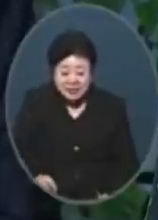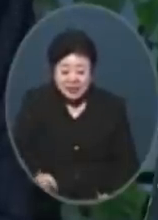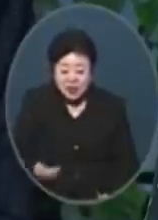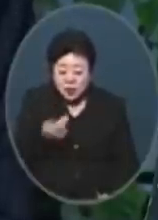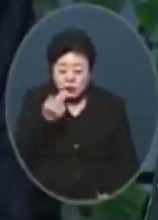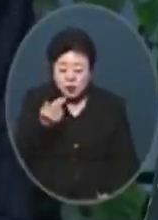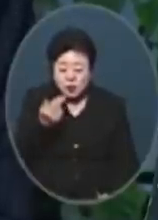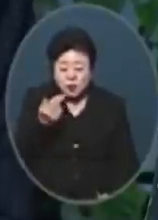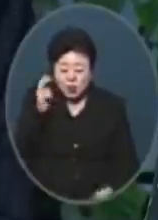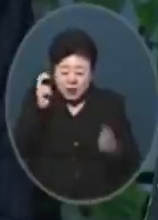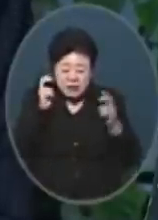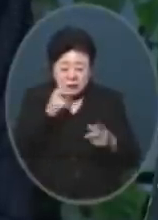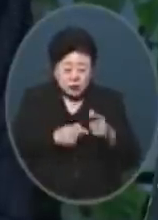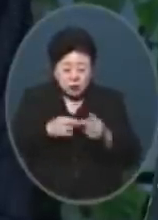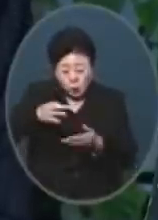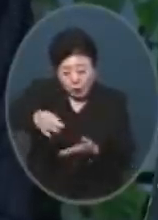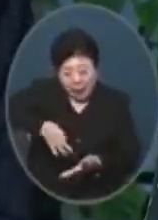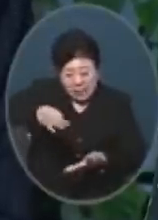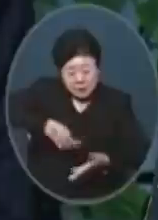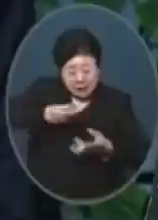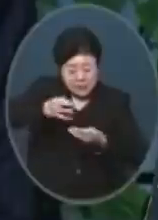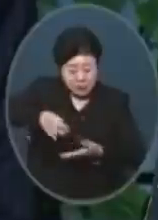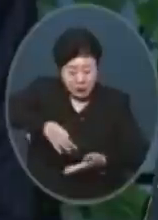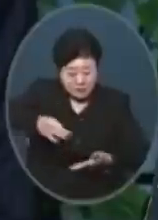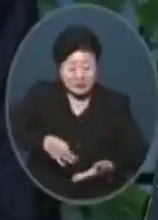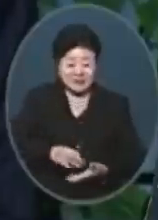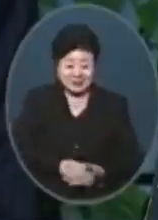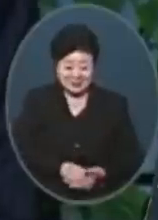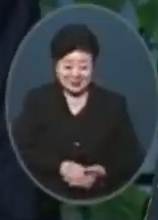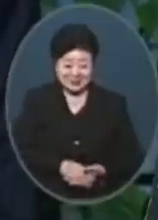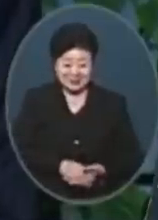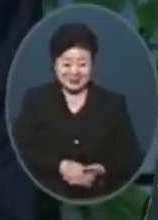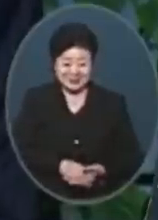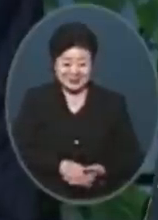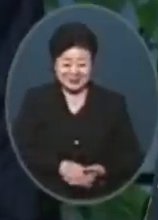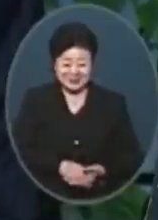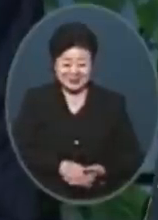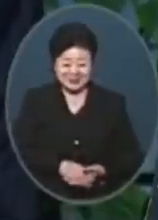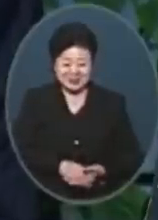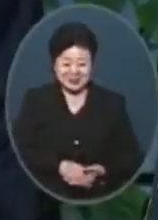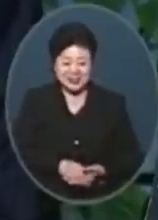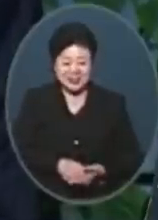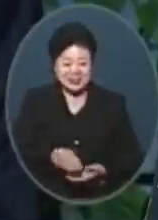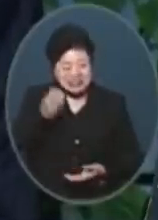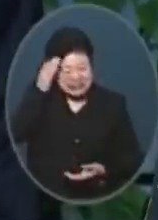보험회사보다도 더 돈을 잘 벌었습니다. 잉크가 쏟아진 것이 얼마나 다행인지 모릅니다.